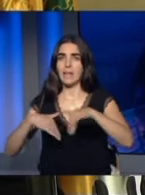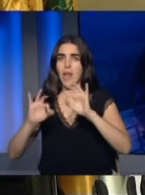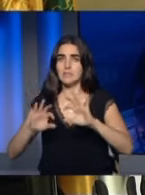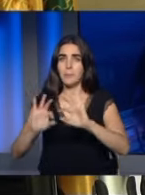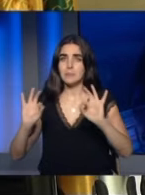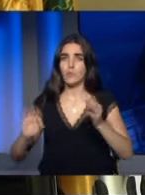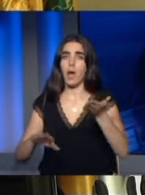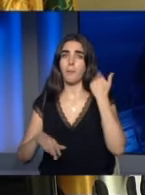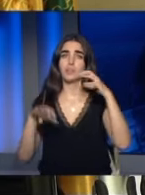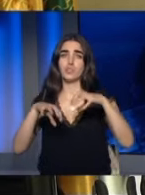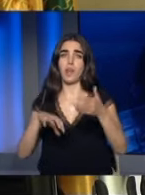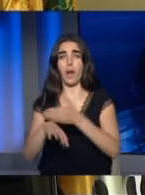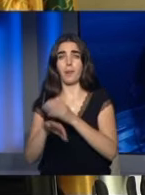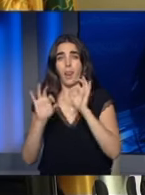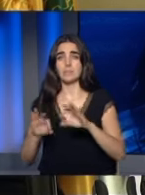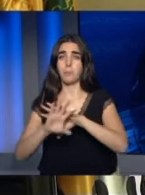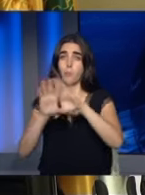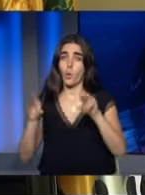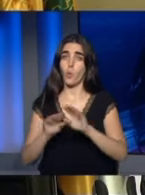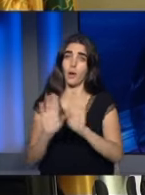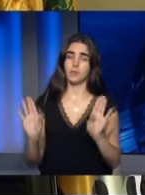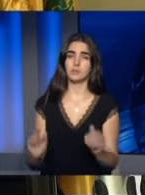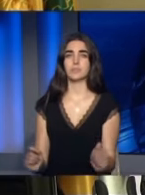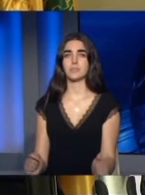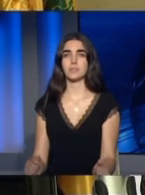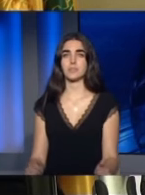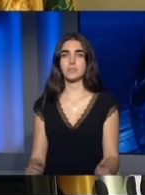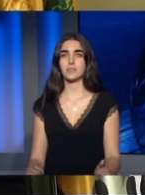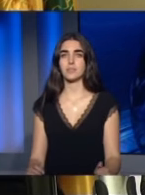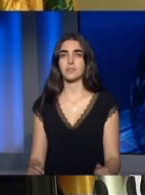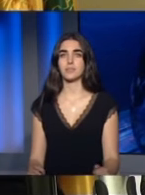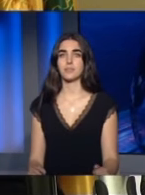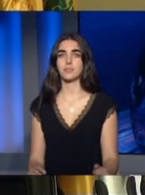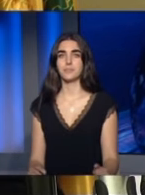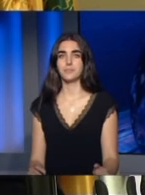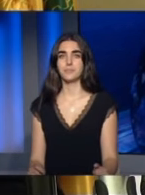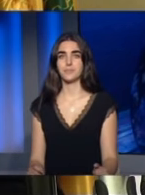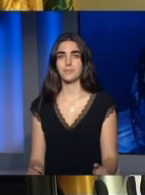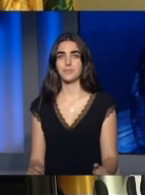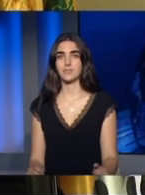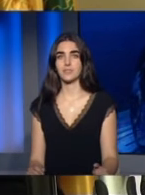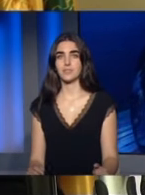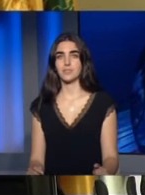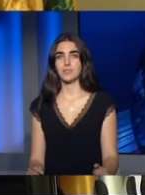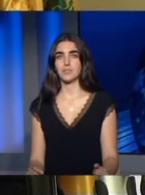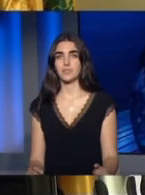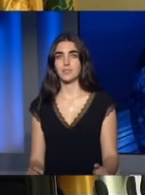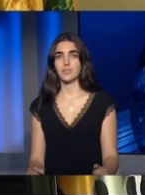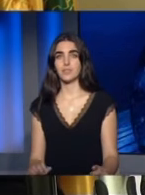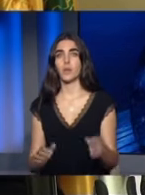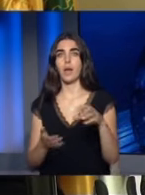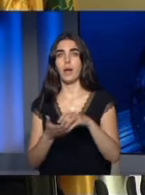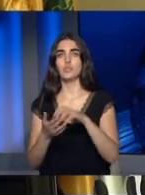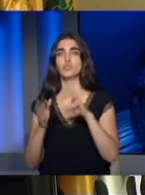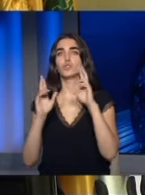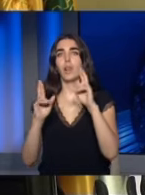وقت البدء بعمليه تنفيذ واستلام الطرقات حتى يكون في قبل موسم الشتاء القادم يكون في